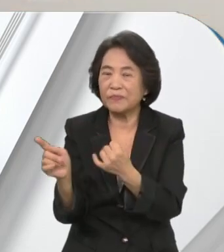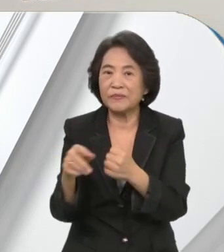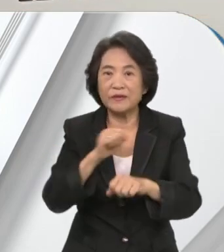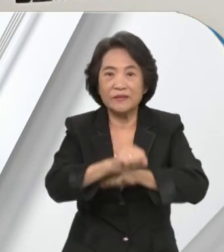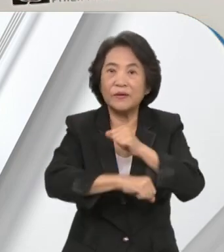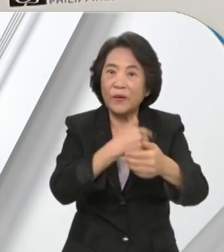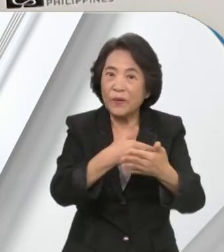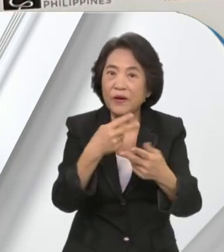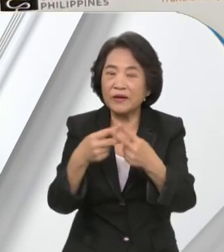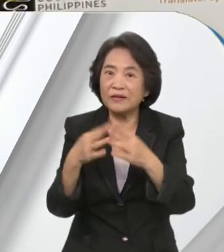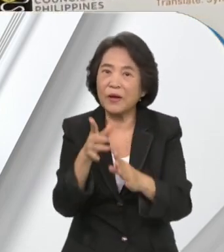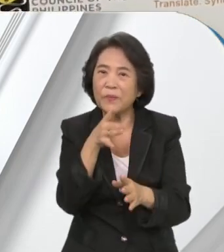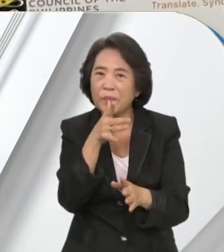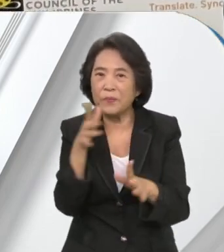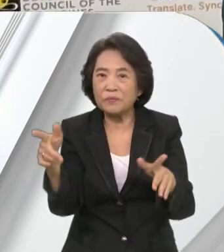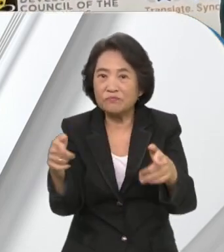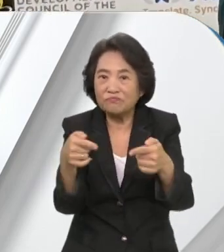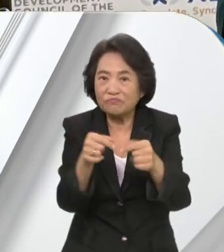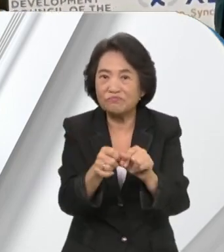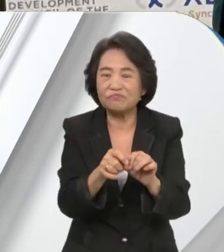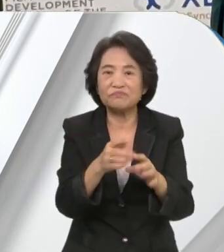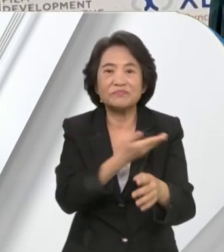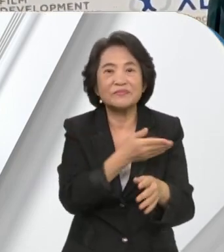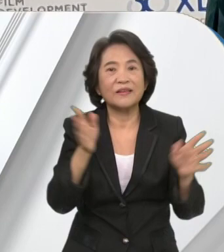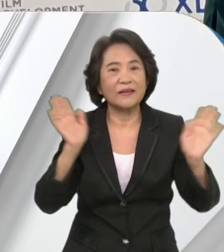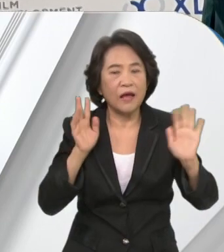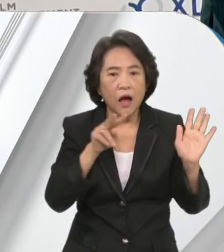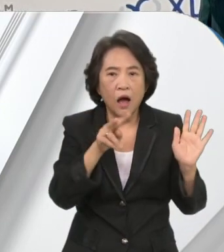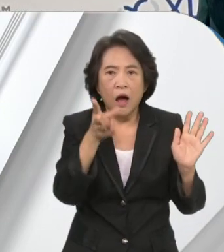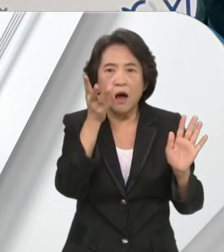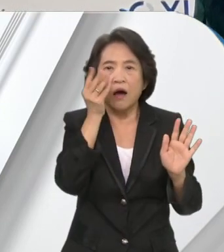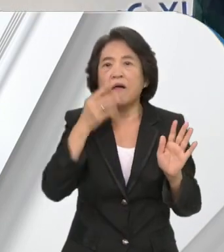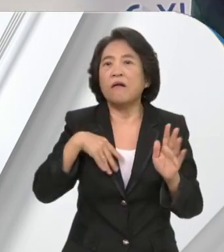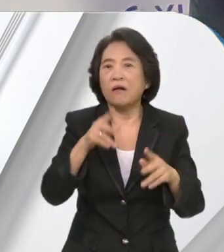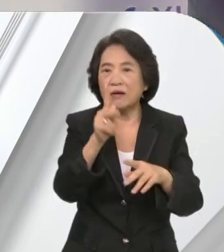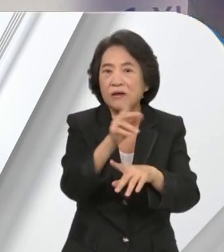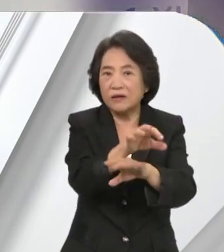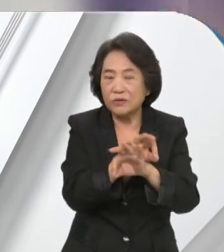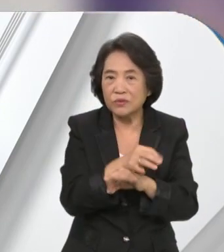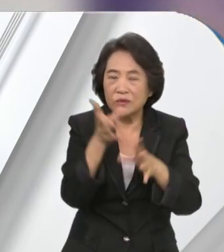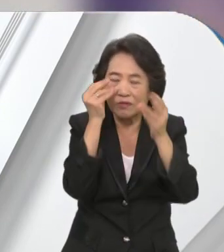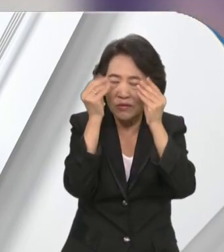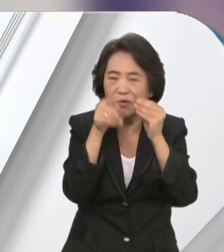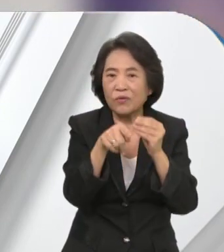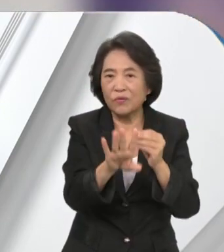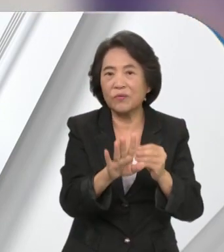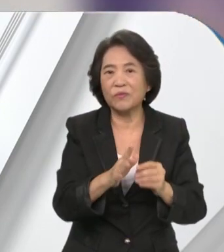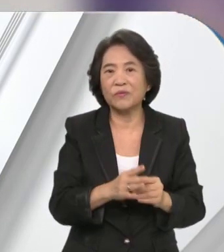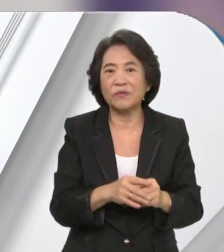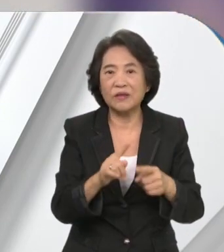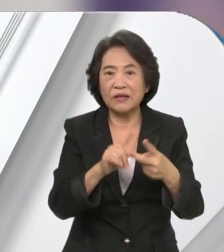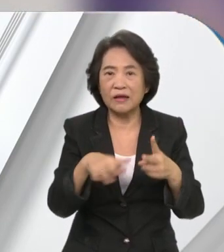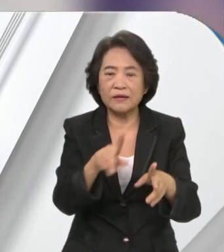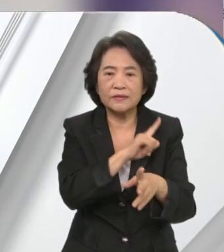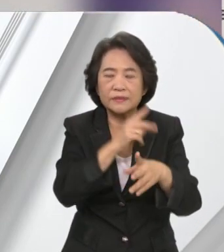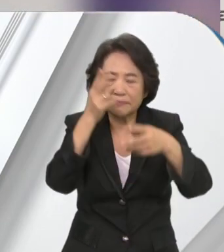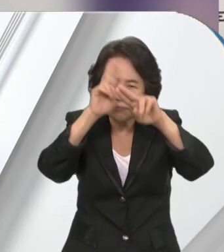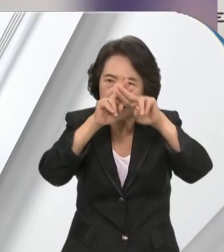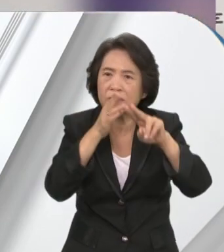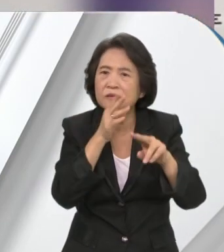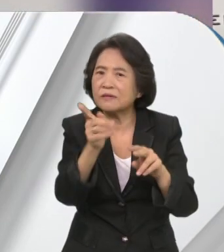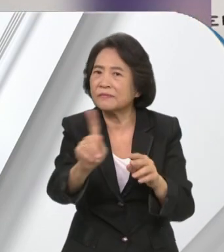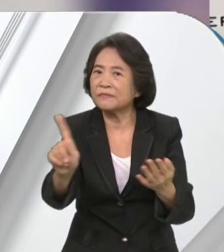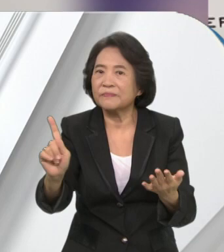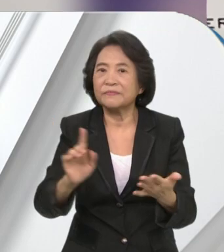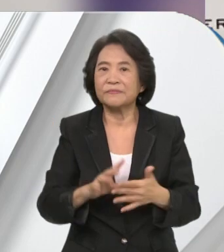用通话同黑话来表现，轻轻松松嘅本声音嚟对呀，来了解到科学嘅知识，同时咩啲